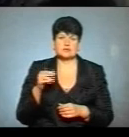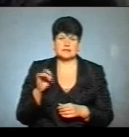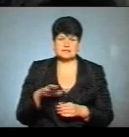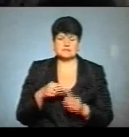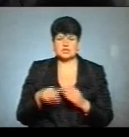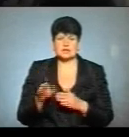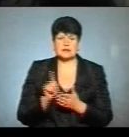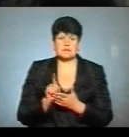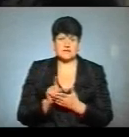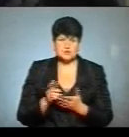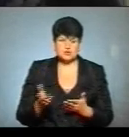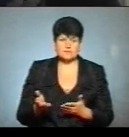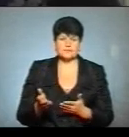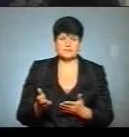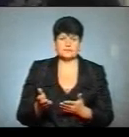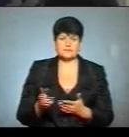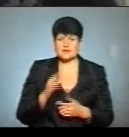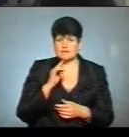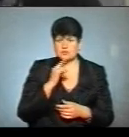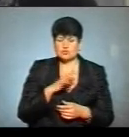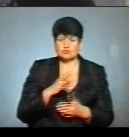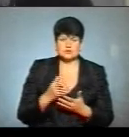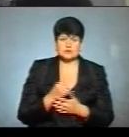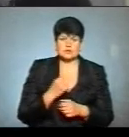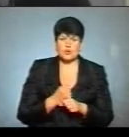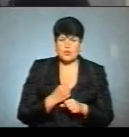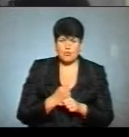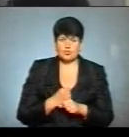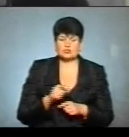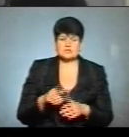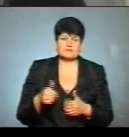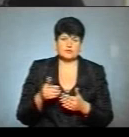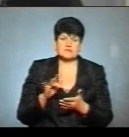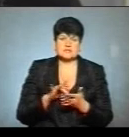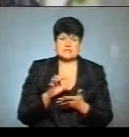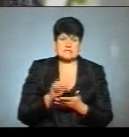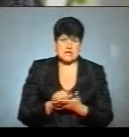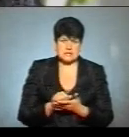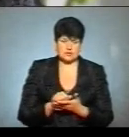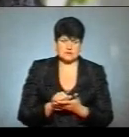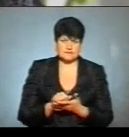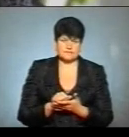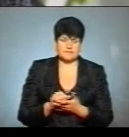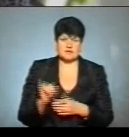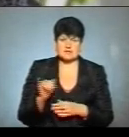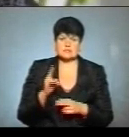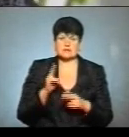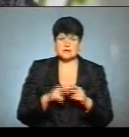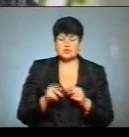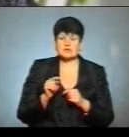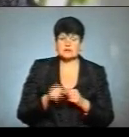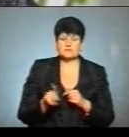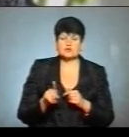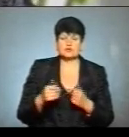на пенсію. Важко було знайти роботу. Тоді звернулася в центр зайнятості і закінчилося тим, що